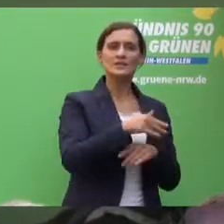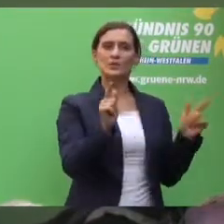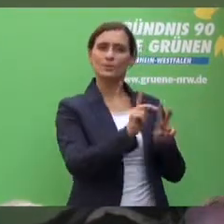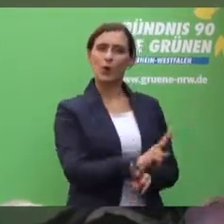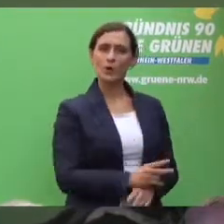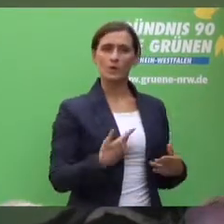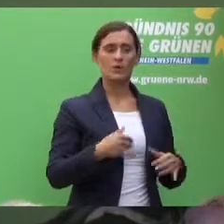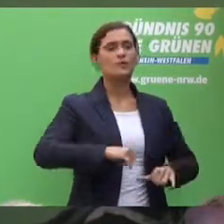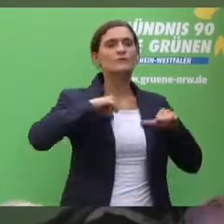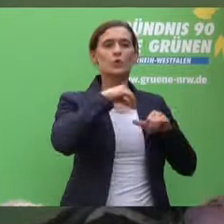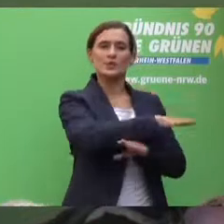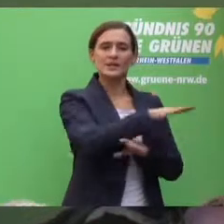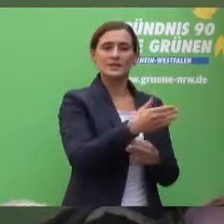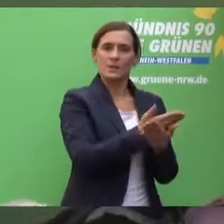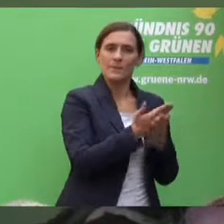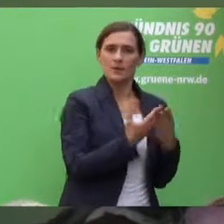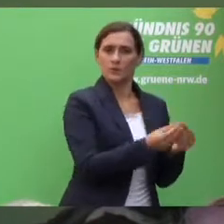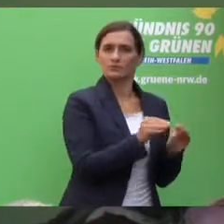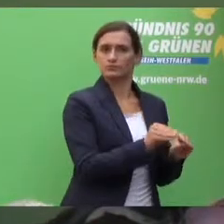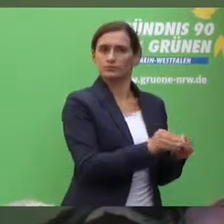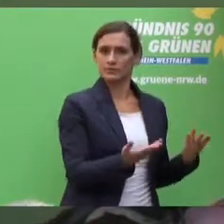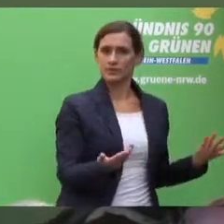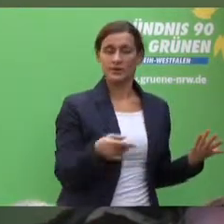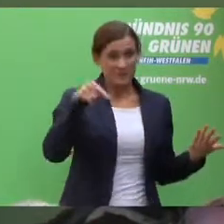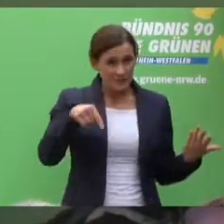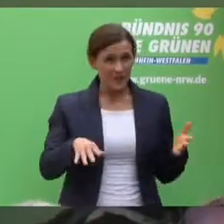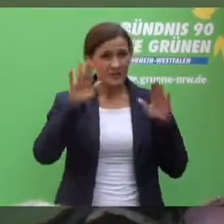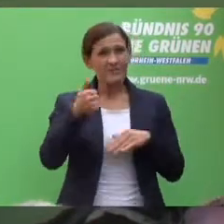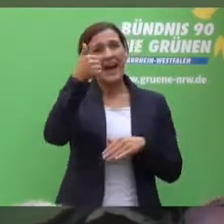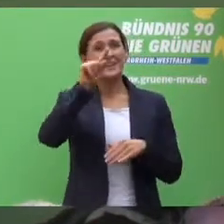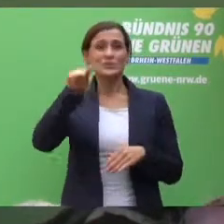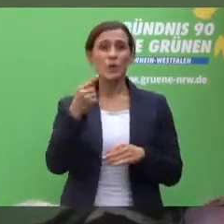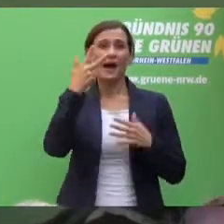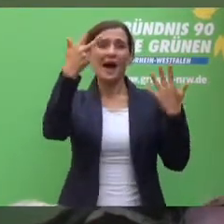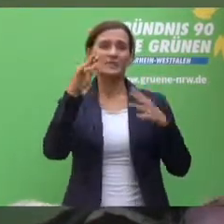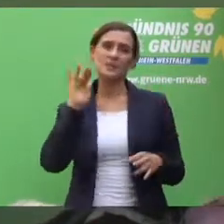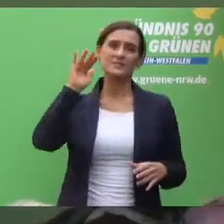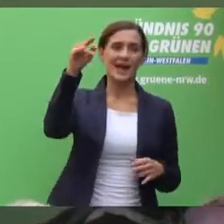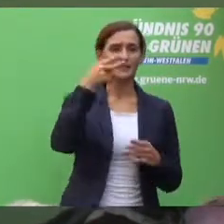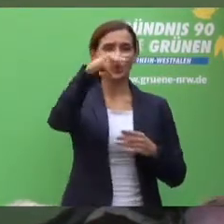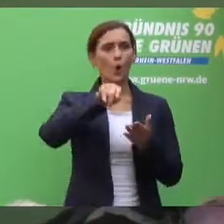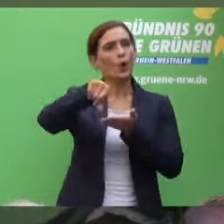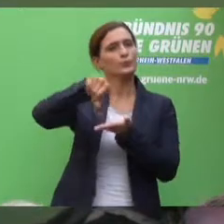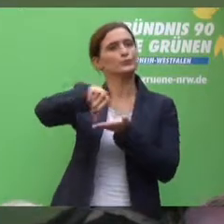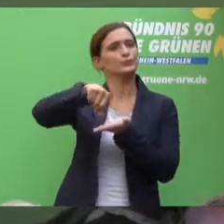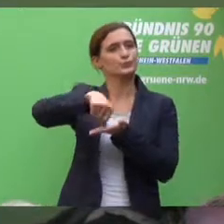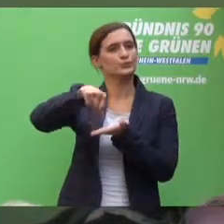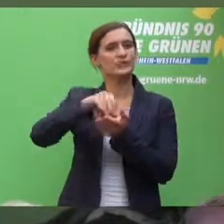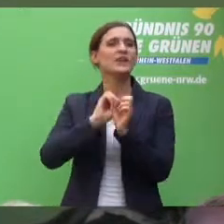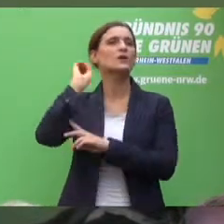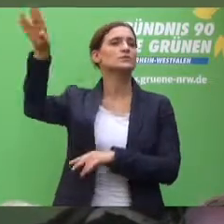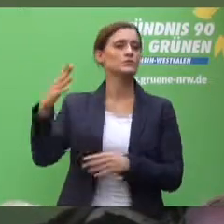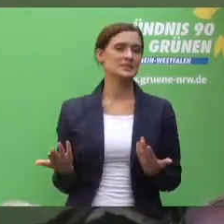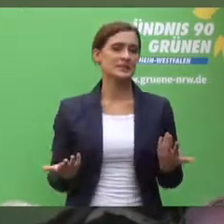man ein Betreuungsgeld in diesem Lande nicht in Höhe von 1,8 Milliarden Euro aus dem Fenster werfen. Dieses